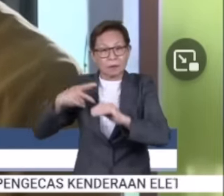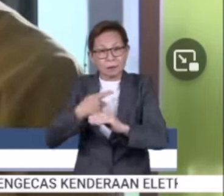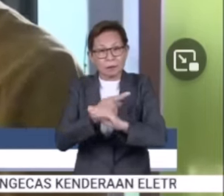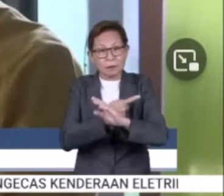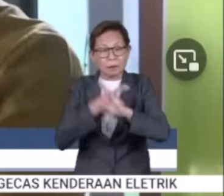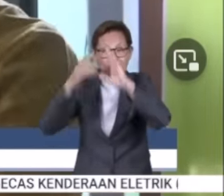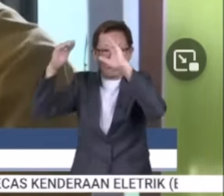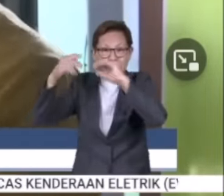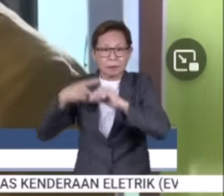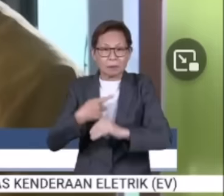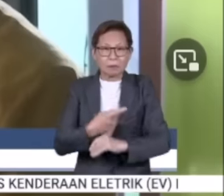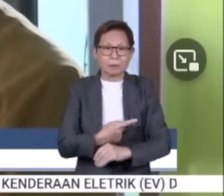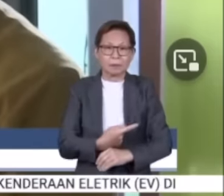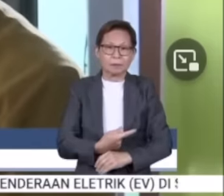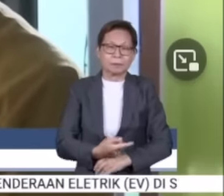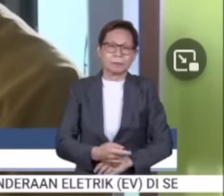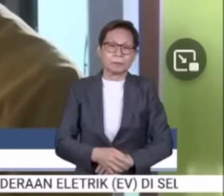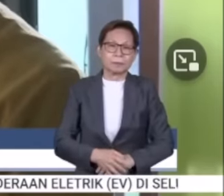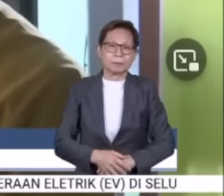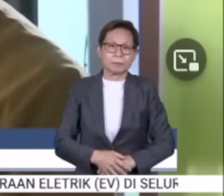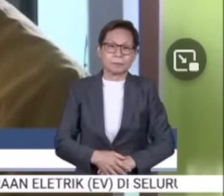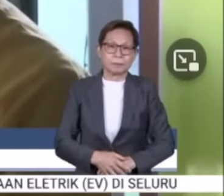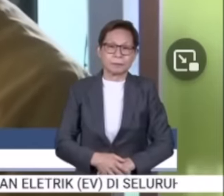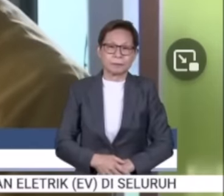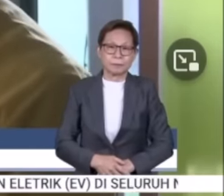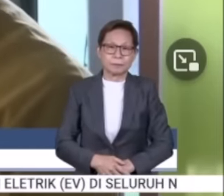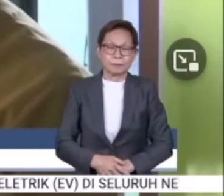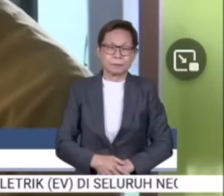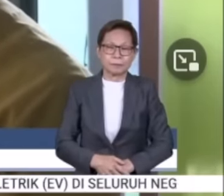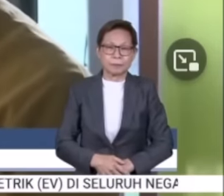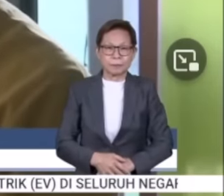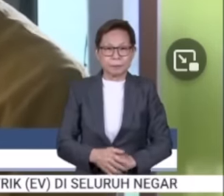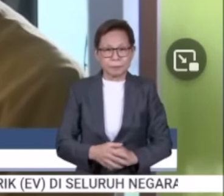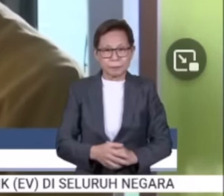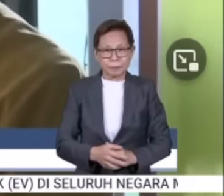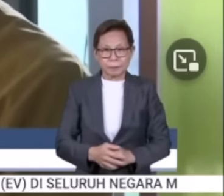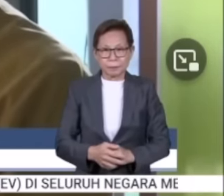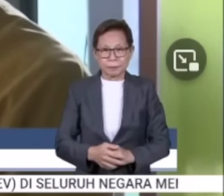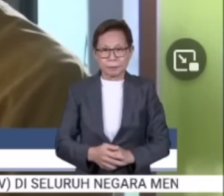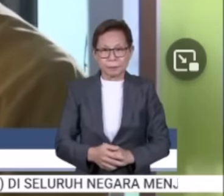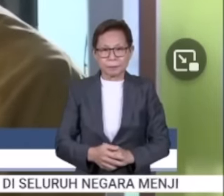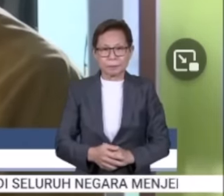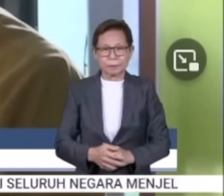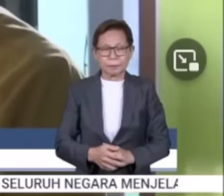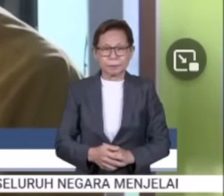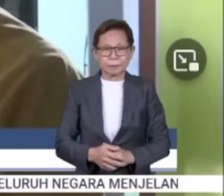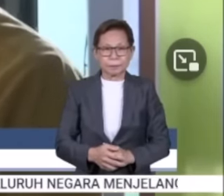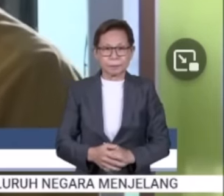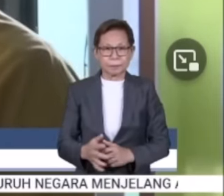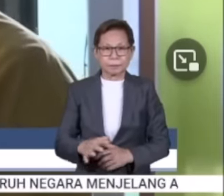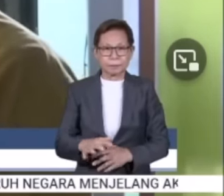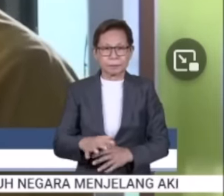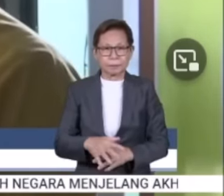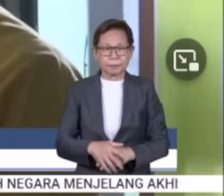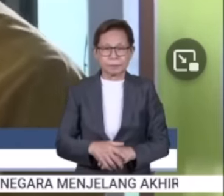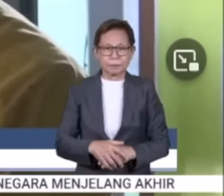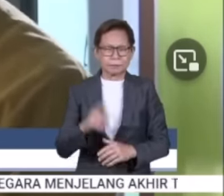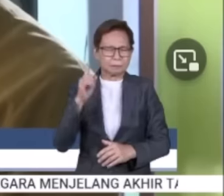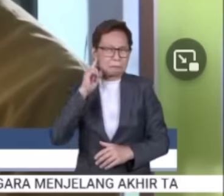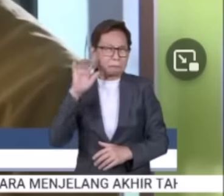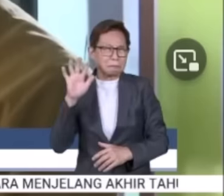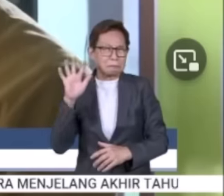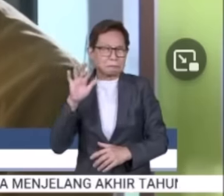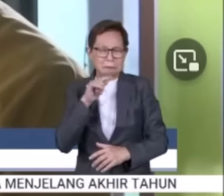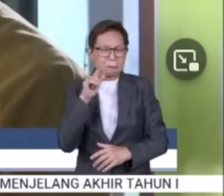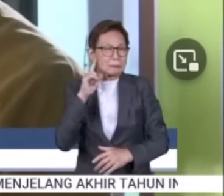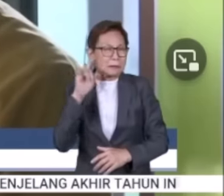bekerjasama dengan pihak penguasa untuk menjadi mata dan telinga agar kita sama-sama dapat menjaga bandar